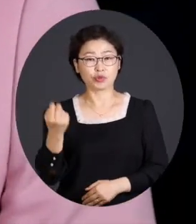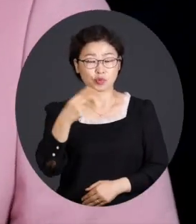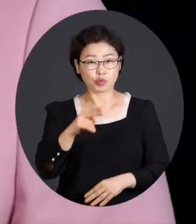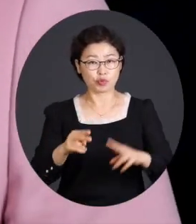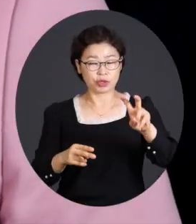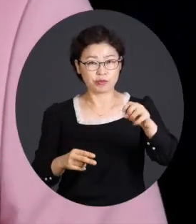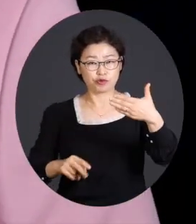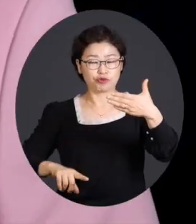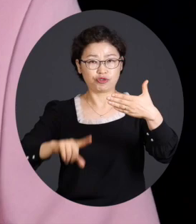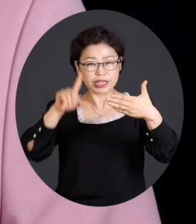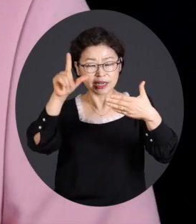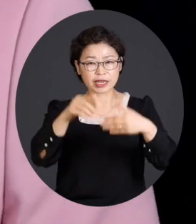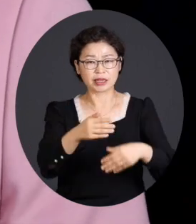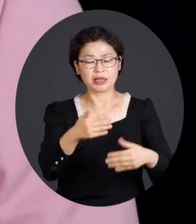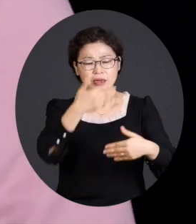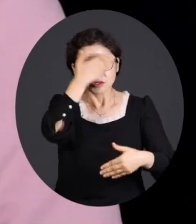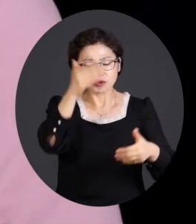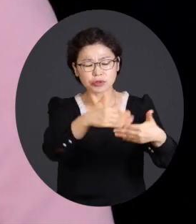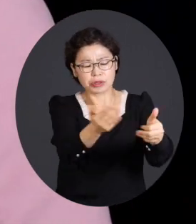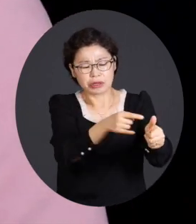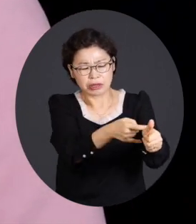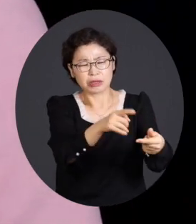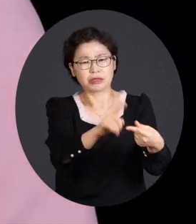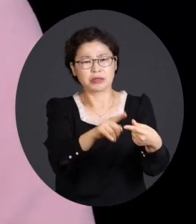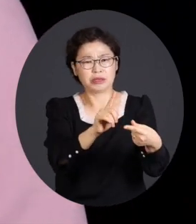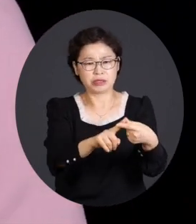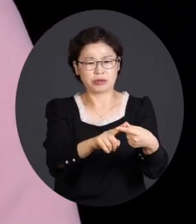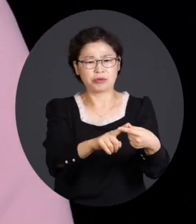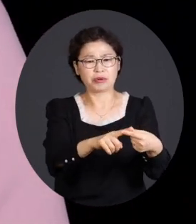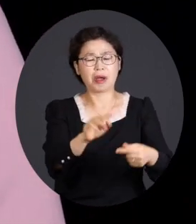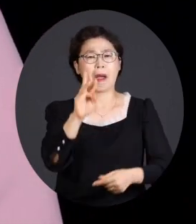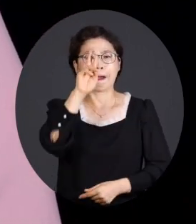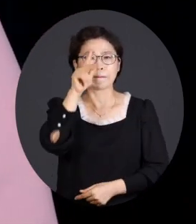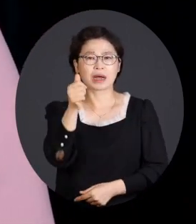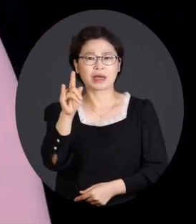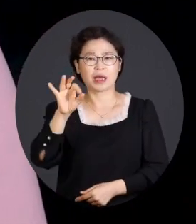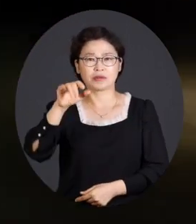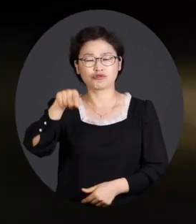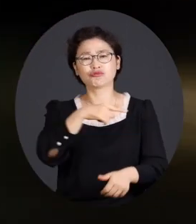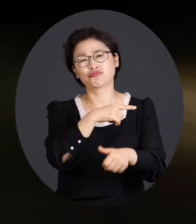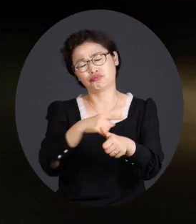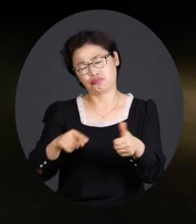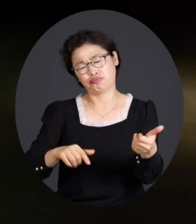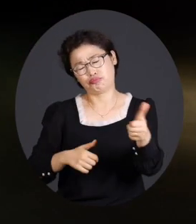29일에는 서북 청년에 의해 박행구가 희생됩니다.